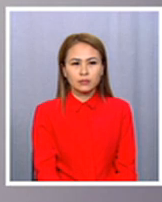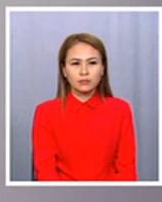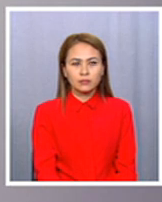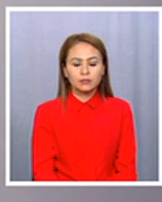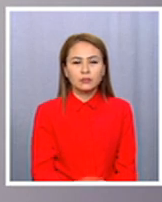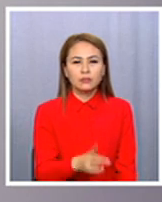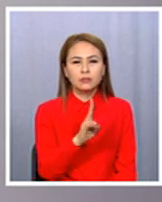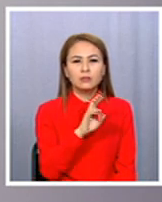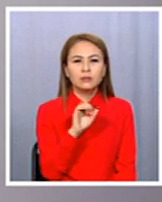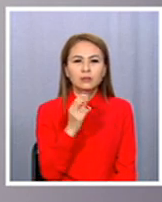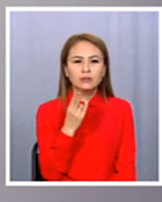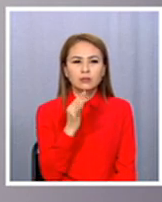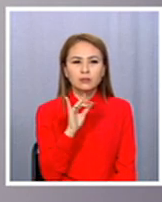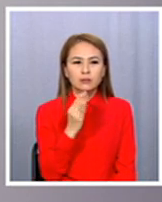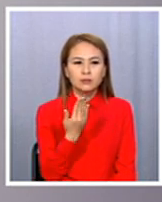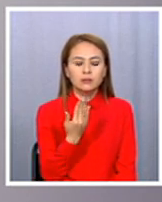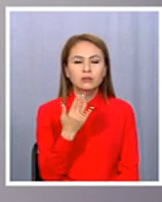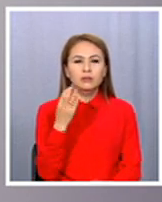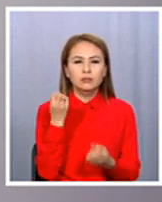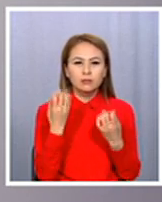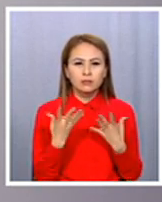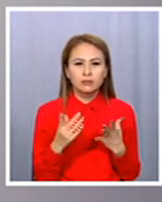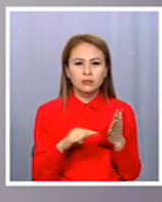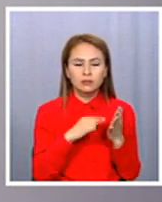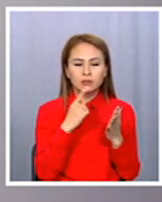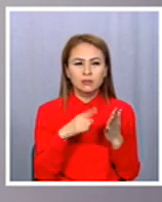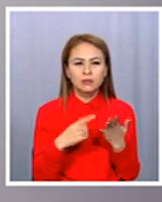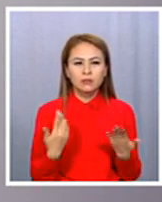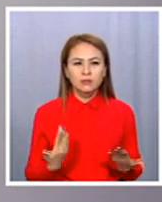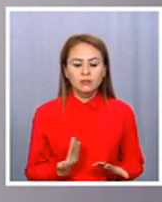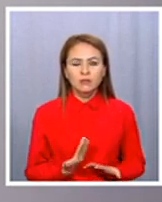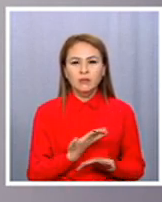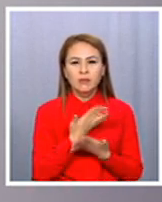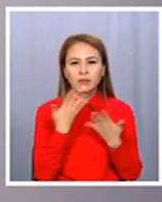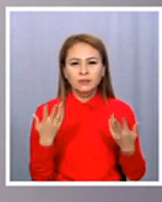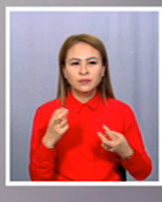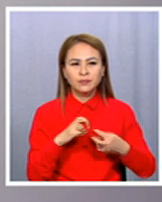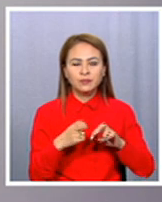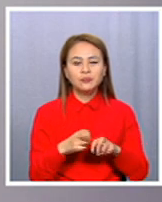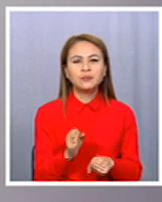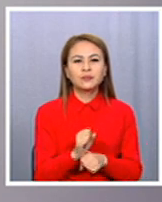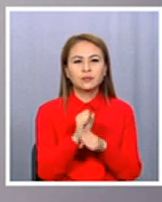Нұрдаулет Ақыш қарапайым сұрақ төңірегінде үлкен мәселені көтерді.